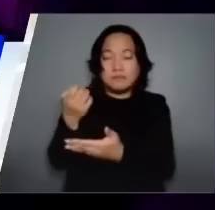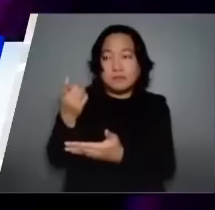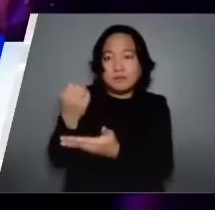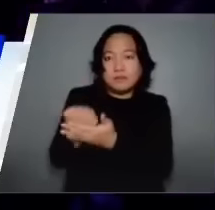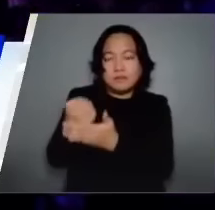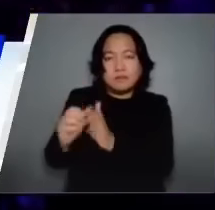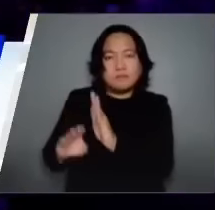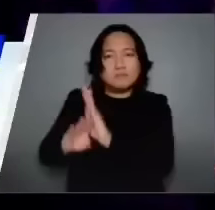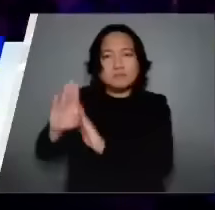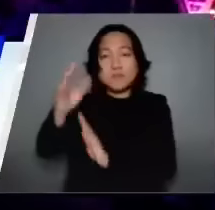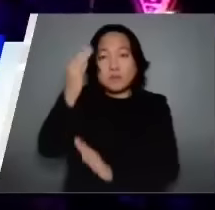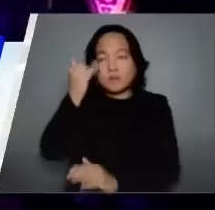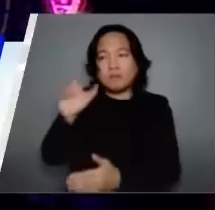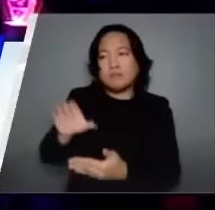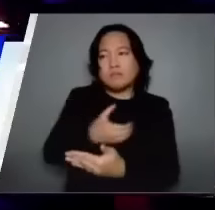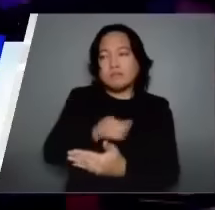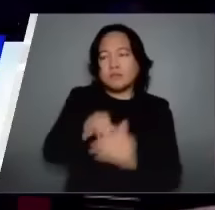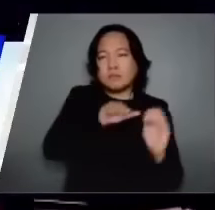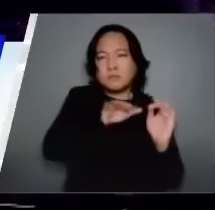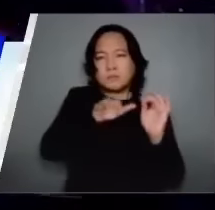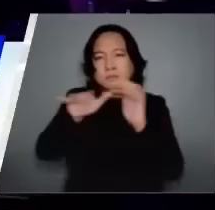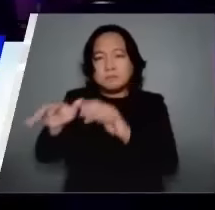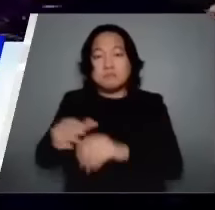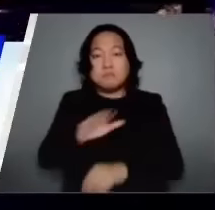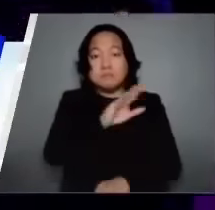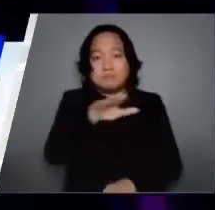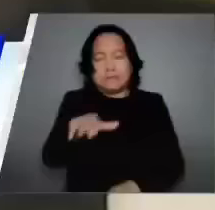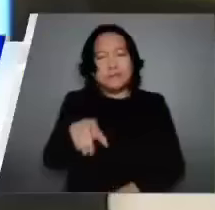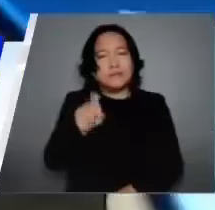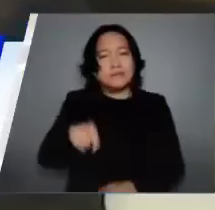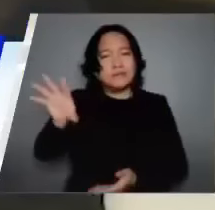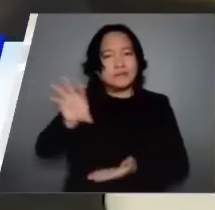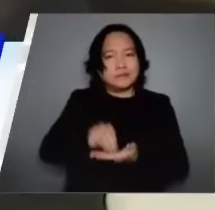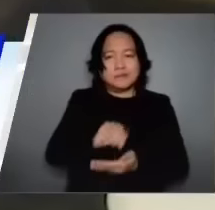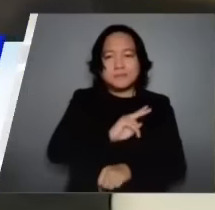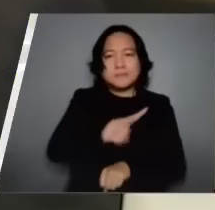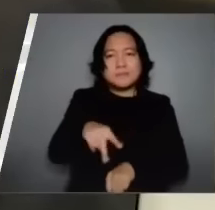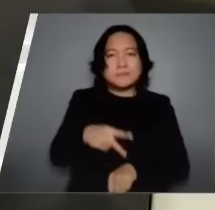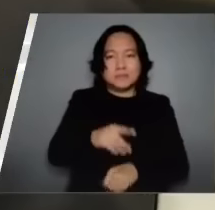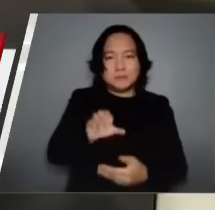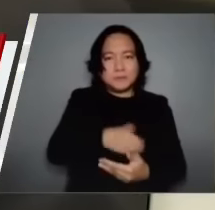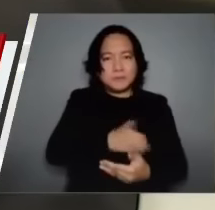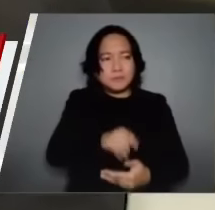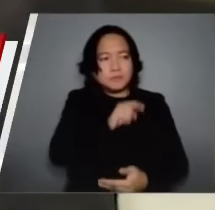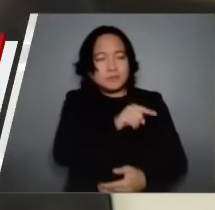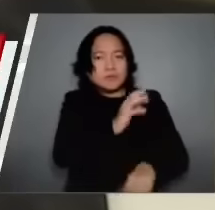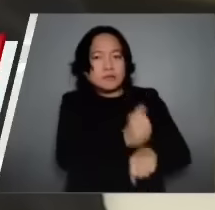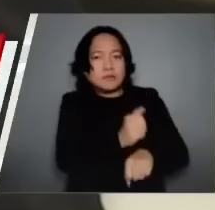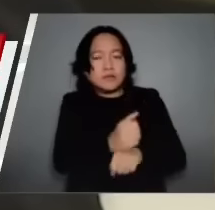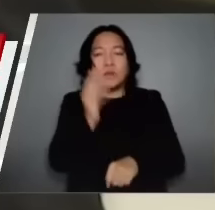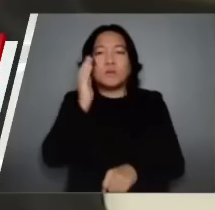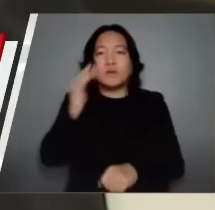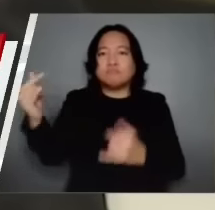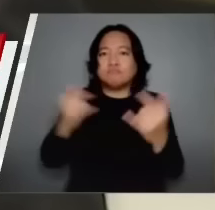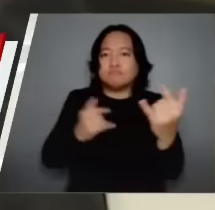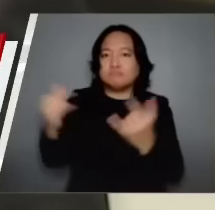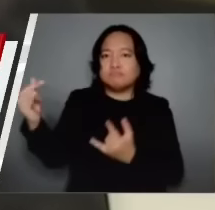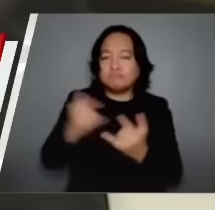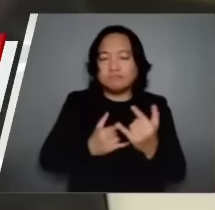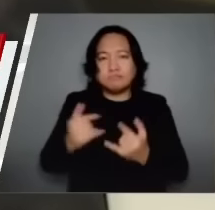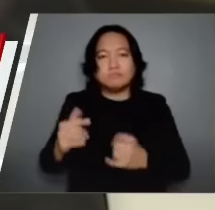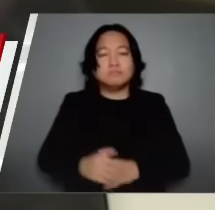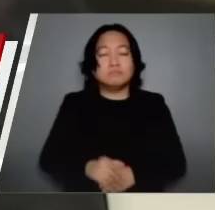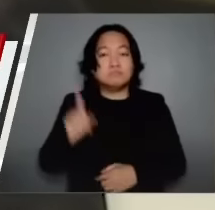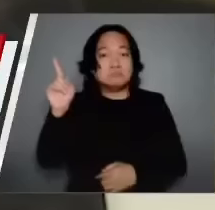isang bansa na dapat daw samantalahin ng Pilipinas. Importante yon kasi, ayan, dadami yung kita